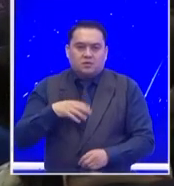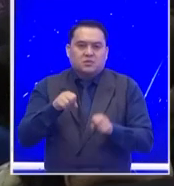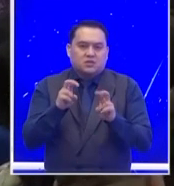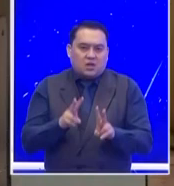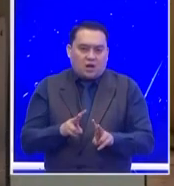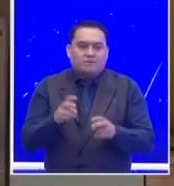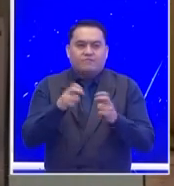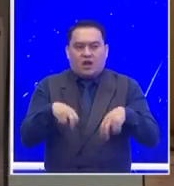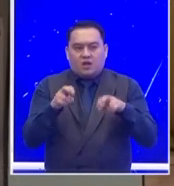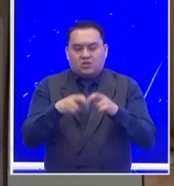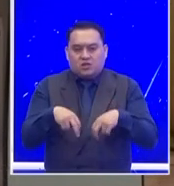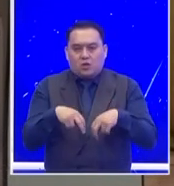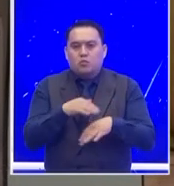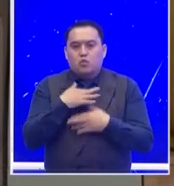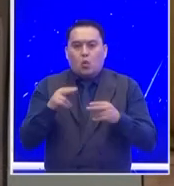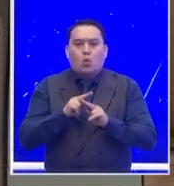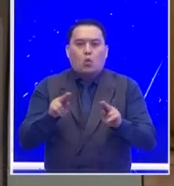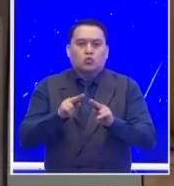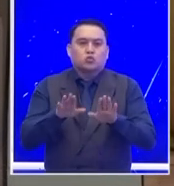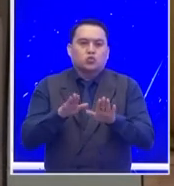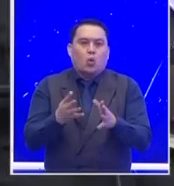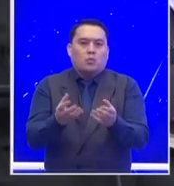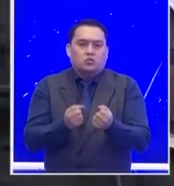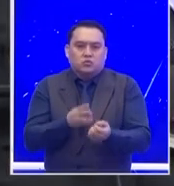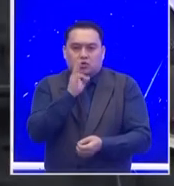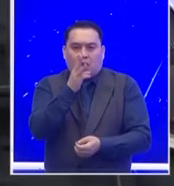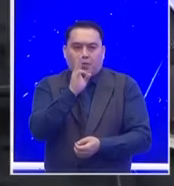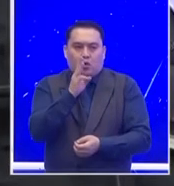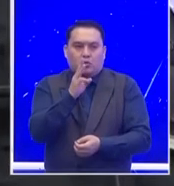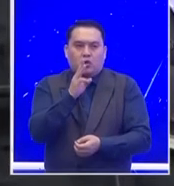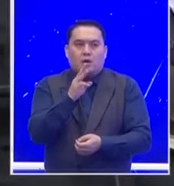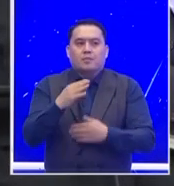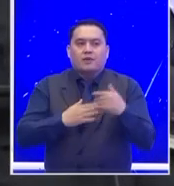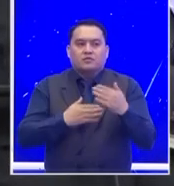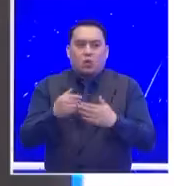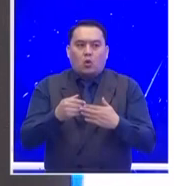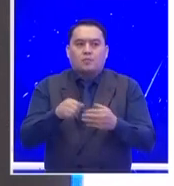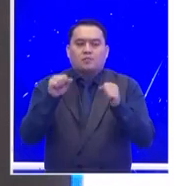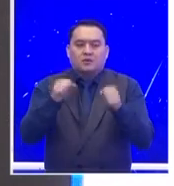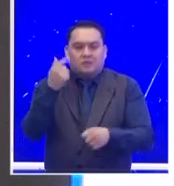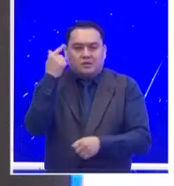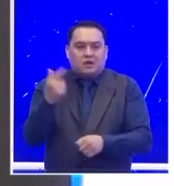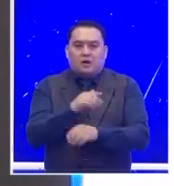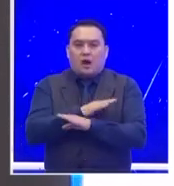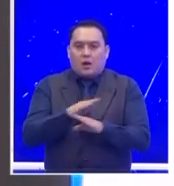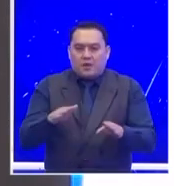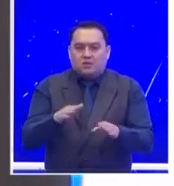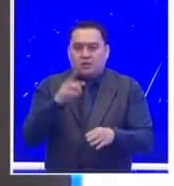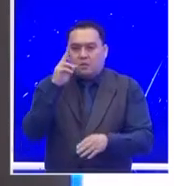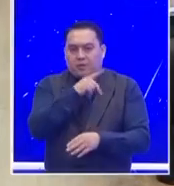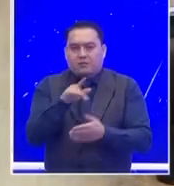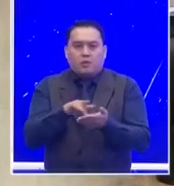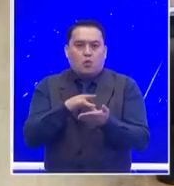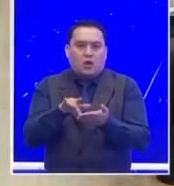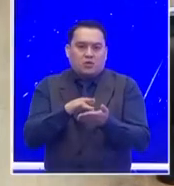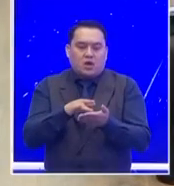намеренно, предстоит выяснить. Однако многие учителя берут лишь то, что начислят. По мнению работников профсоюза, это правовая неграмотность учителей и неправильная